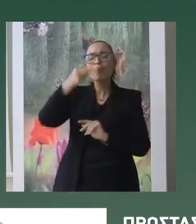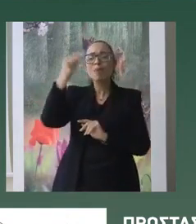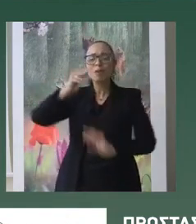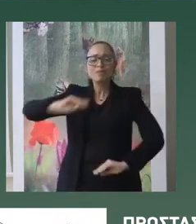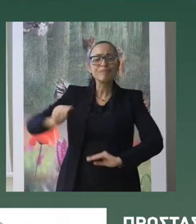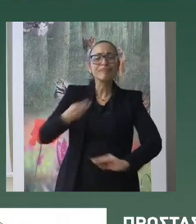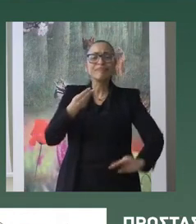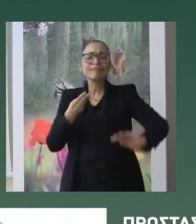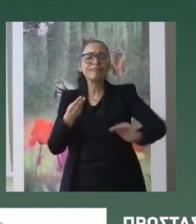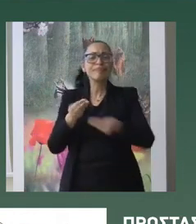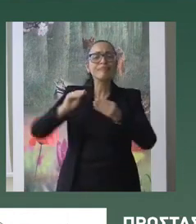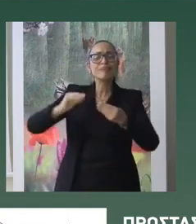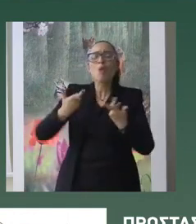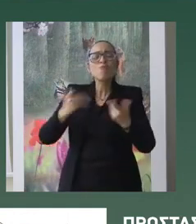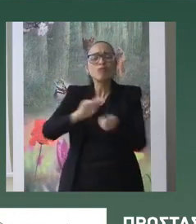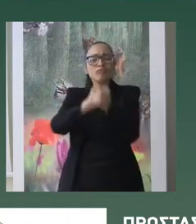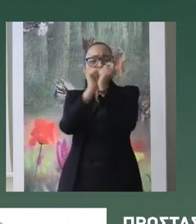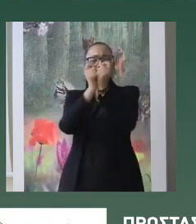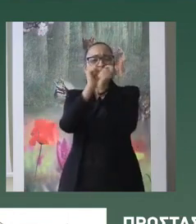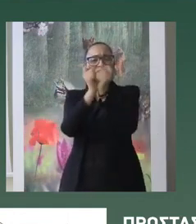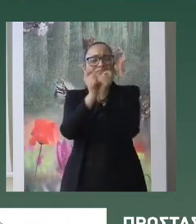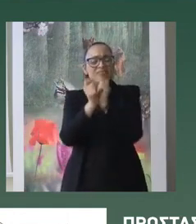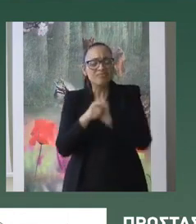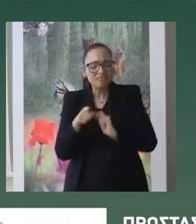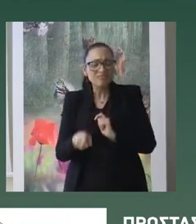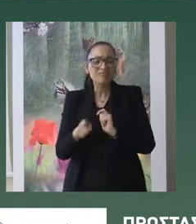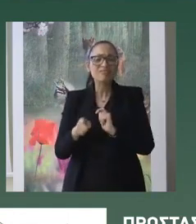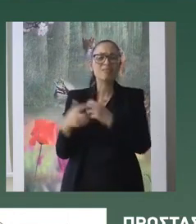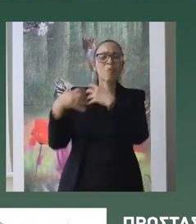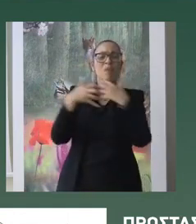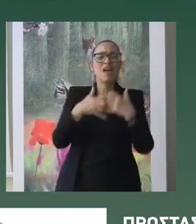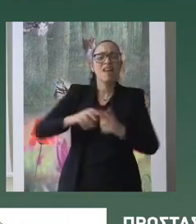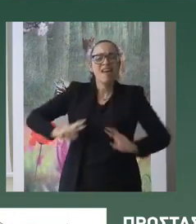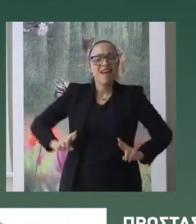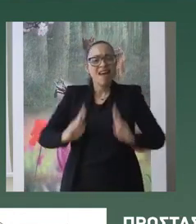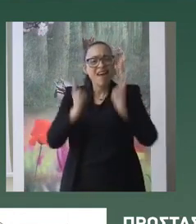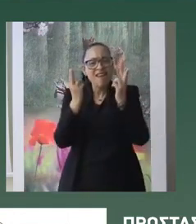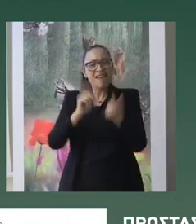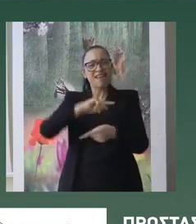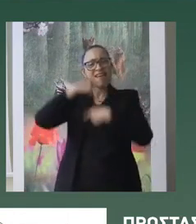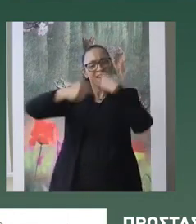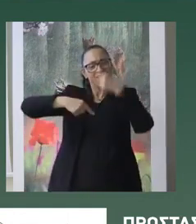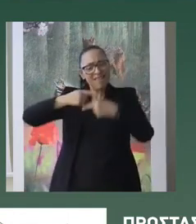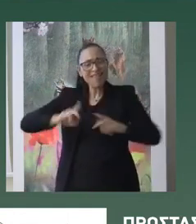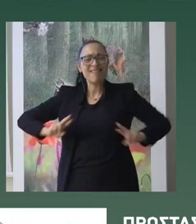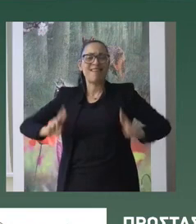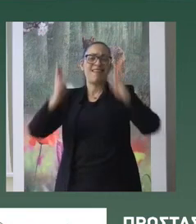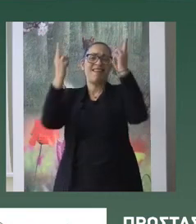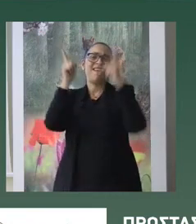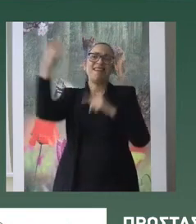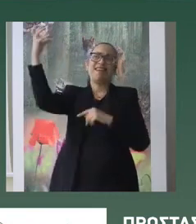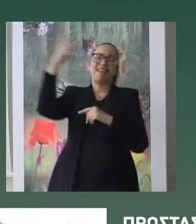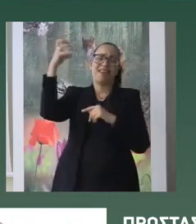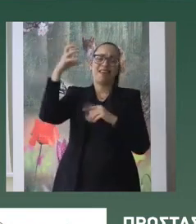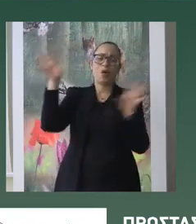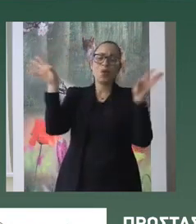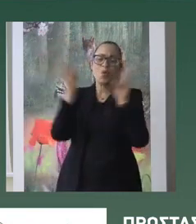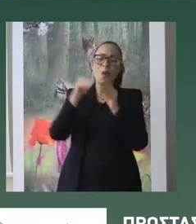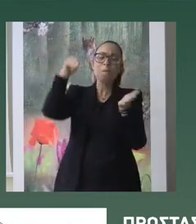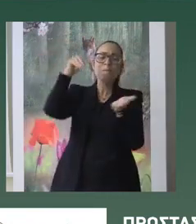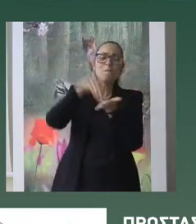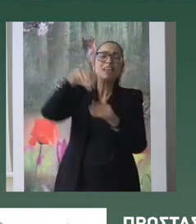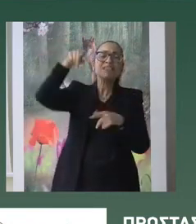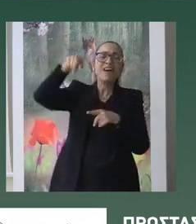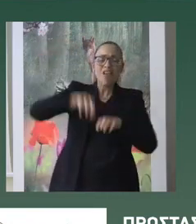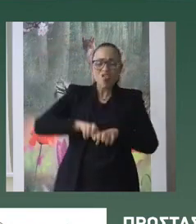Πώς μετατρέπεις τη μηχανική ενέργεια σε ηλεκτρική ενέργεια και αυτή τη χρησιμοποιείς αντί να συνδεθείς με το δίκτυο της πόλης σου, που και